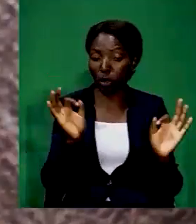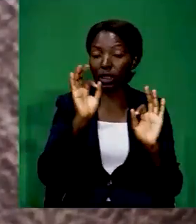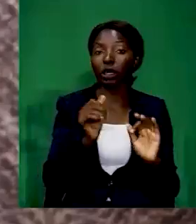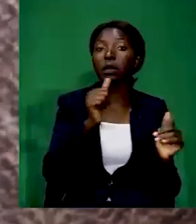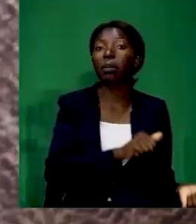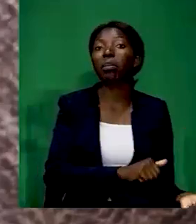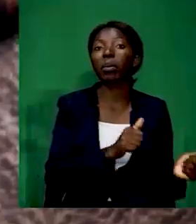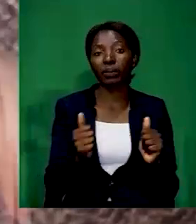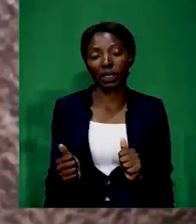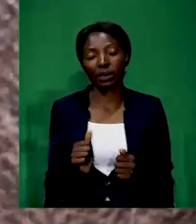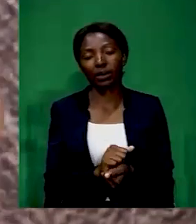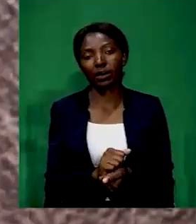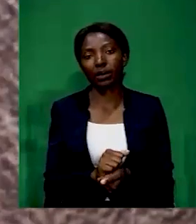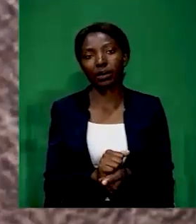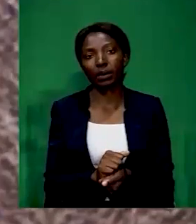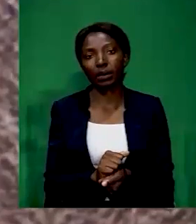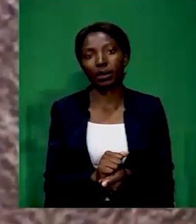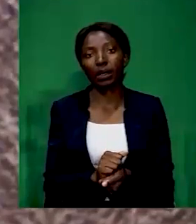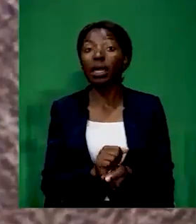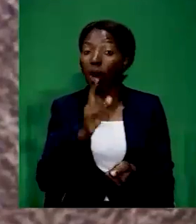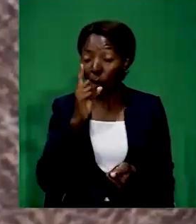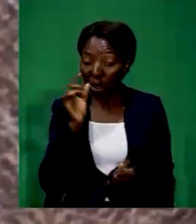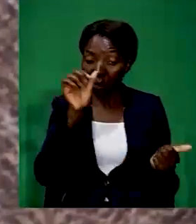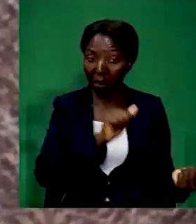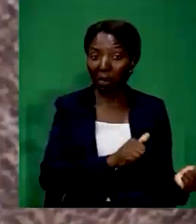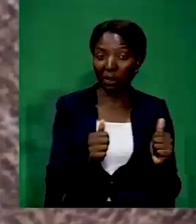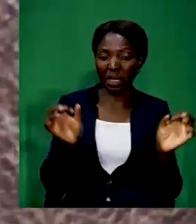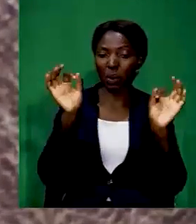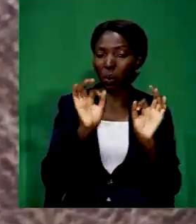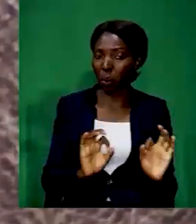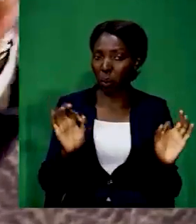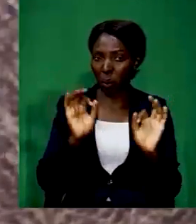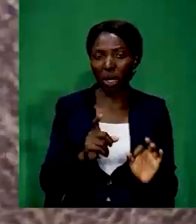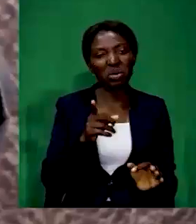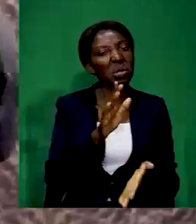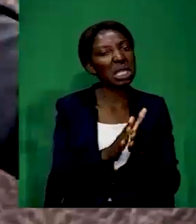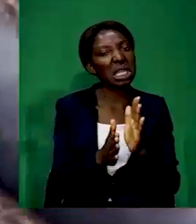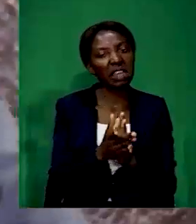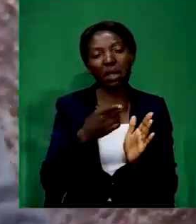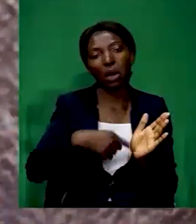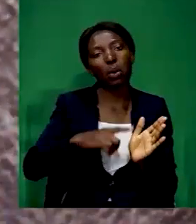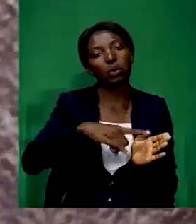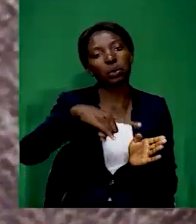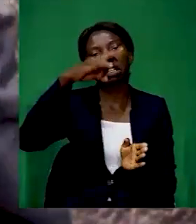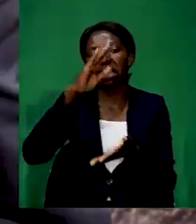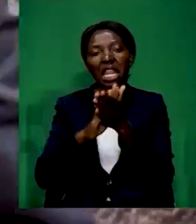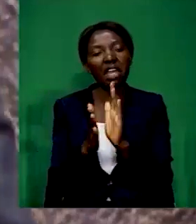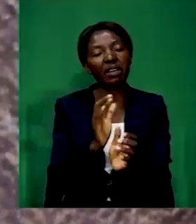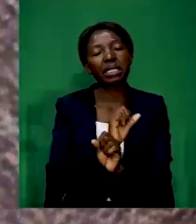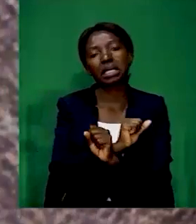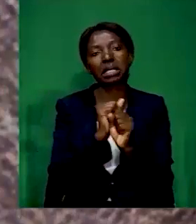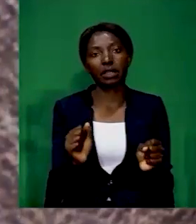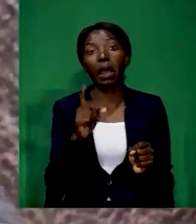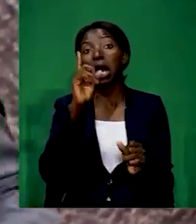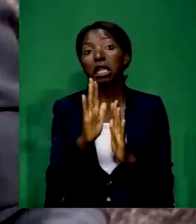yait can't zero anopinda here one anopinda here muna zero tainzi hazviiti tiri magrade 1 Saka